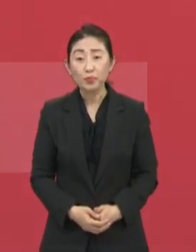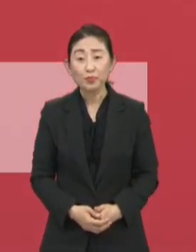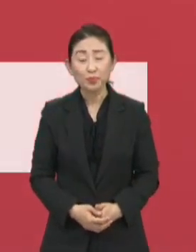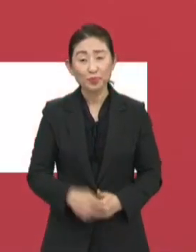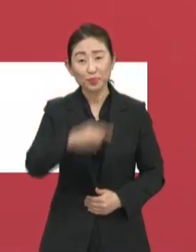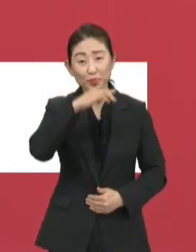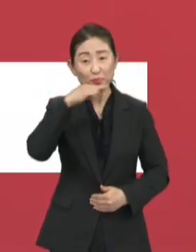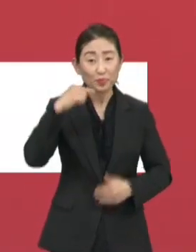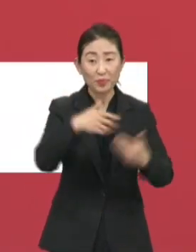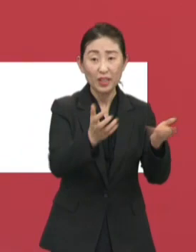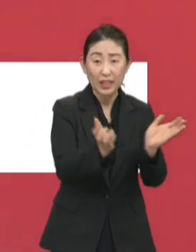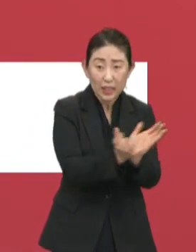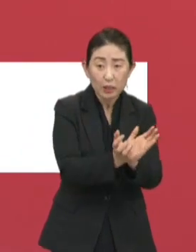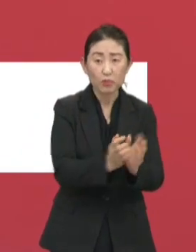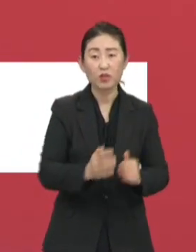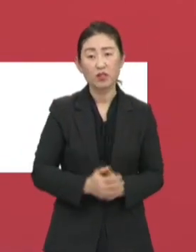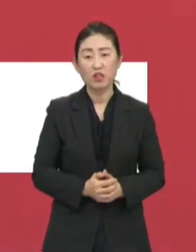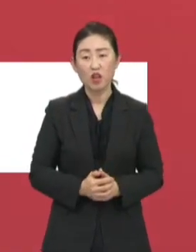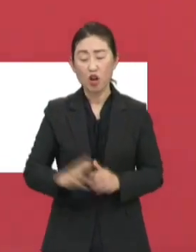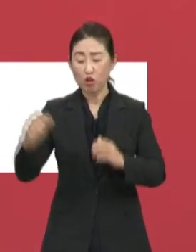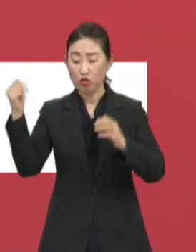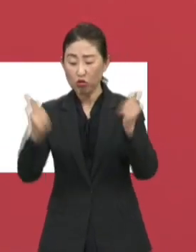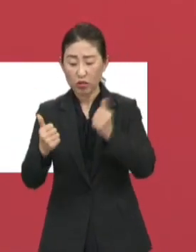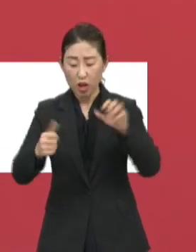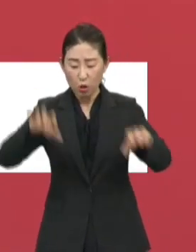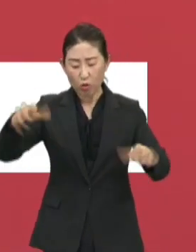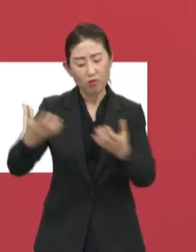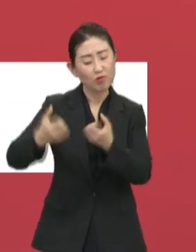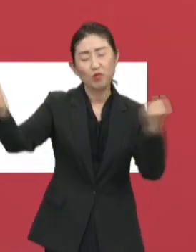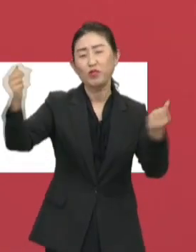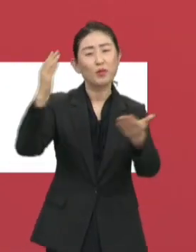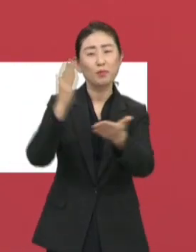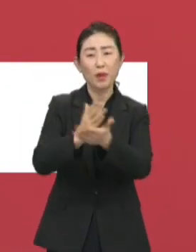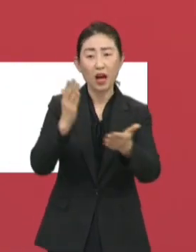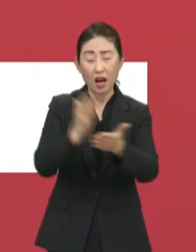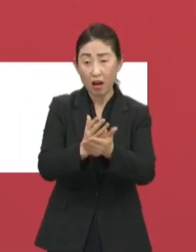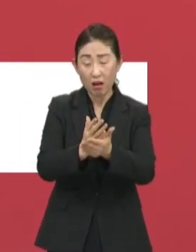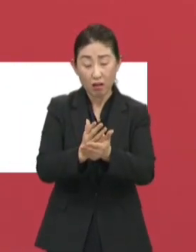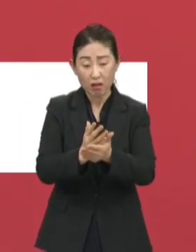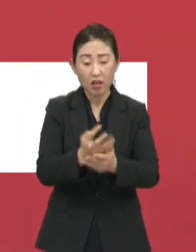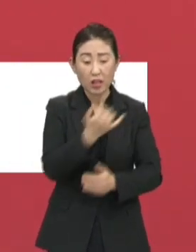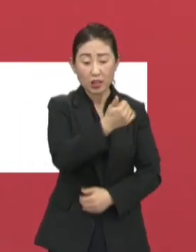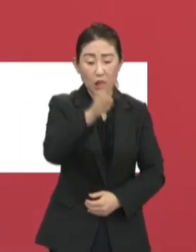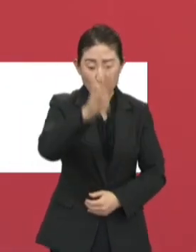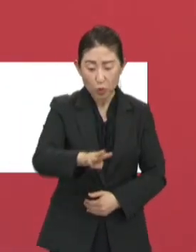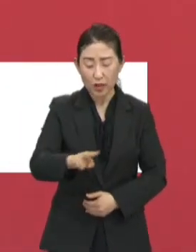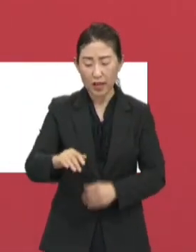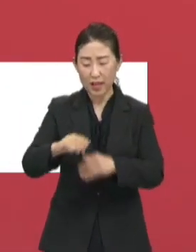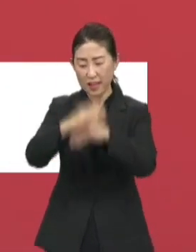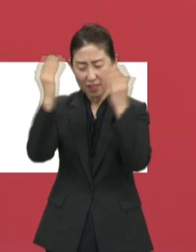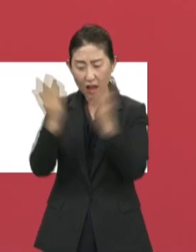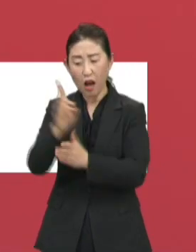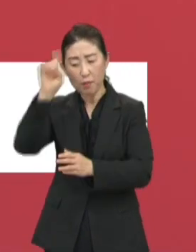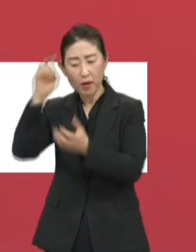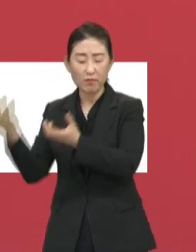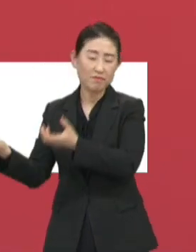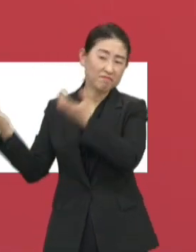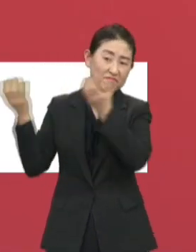국민의힘은 분절된 국회가 아닌 완전한 국회를